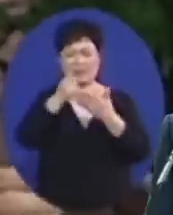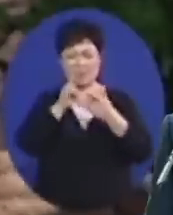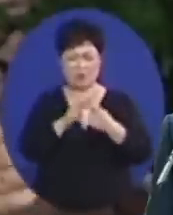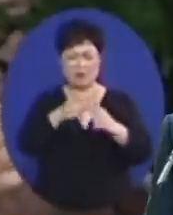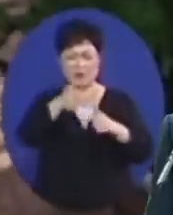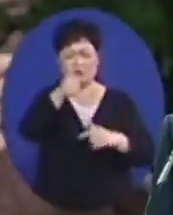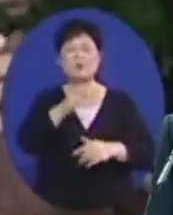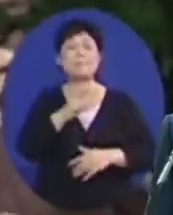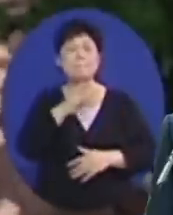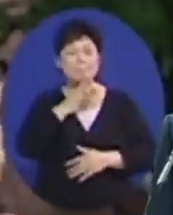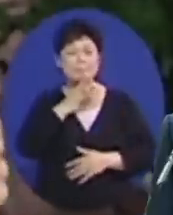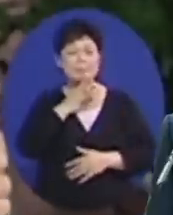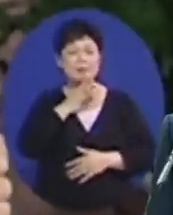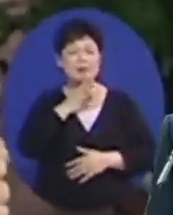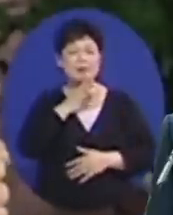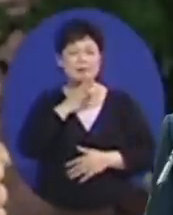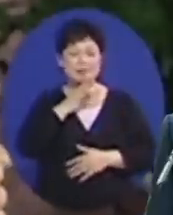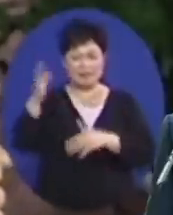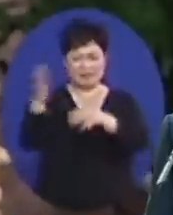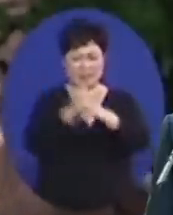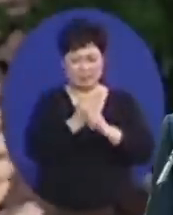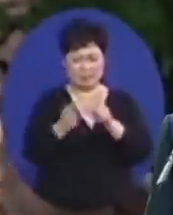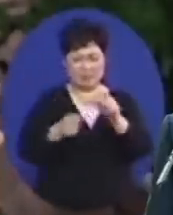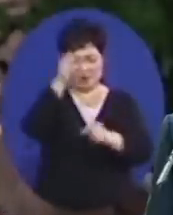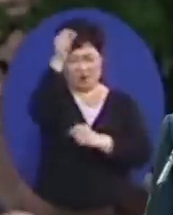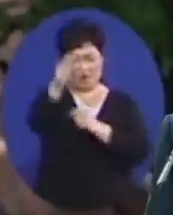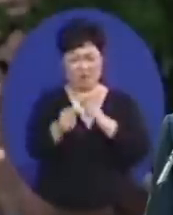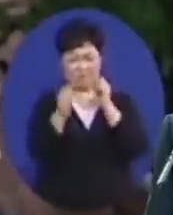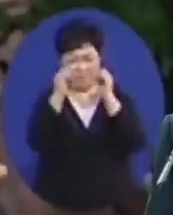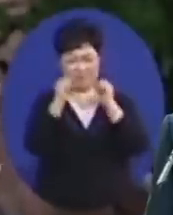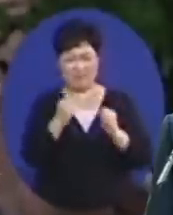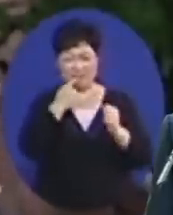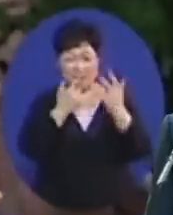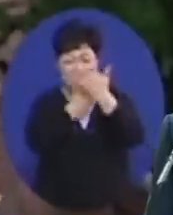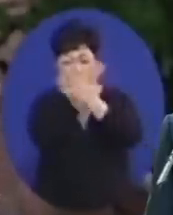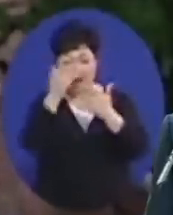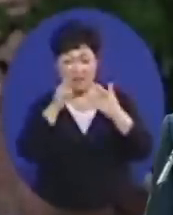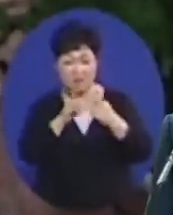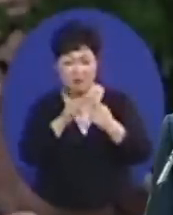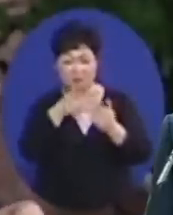예수님만이 잡아놓으면 영혼이 남아있지 안개와